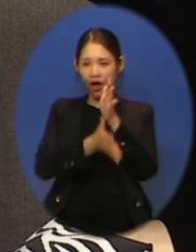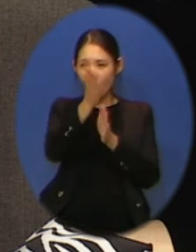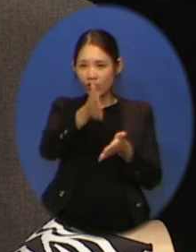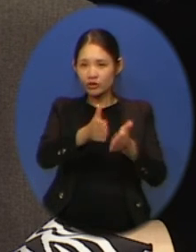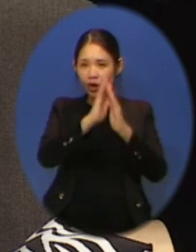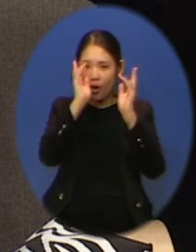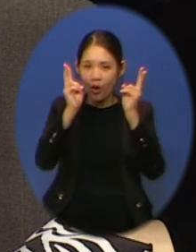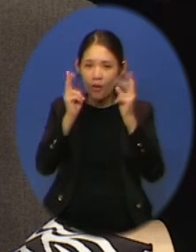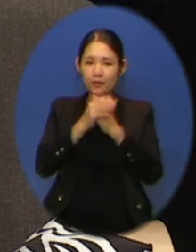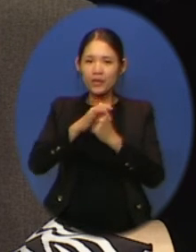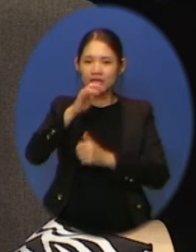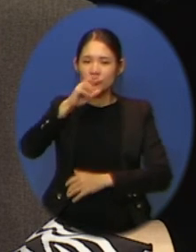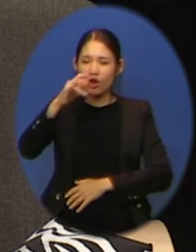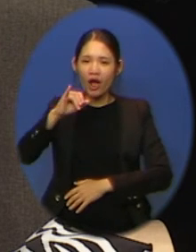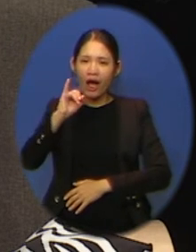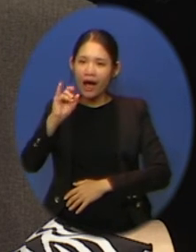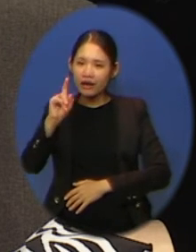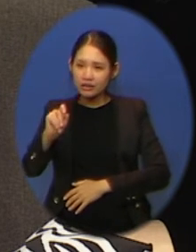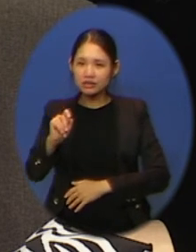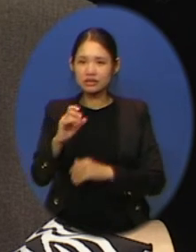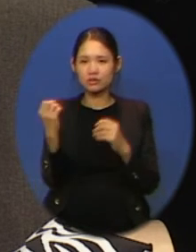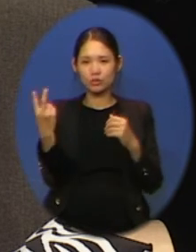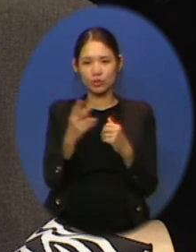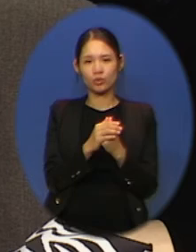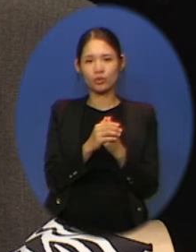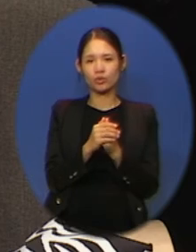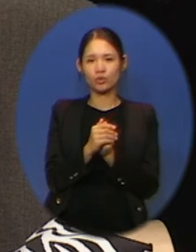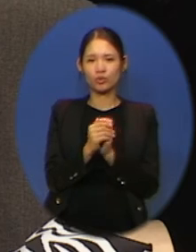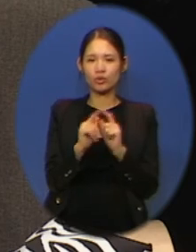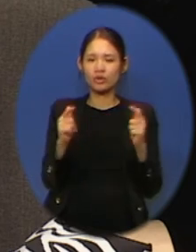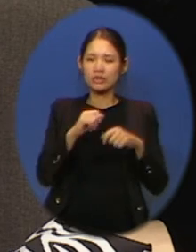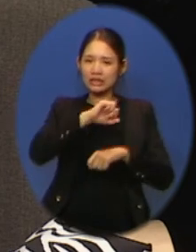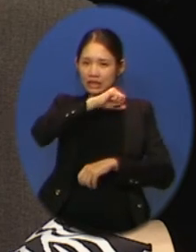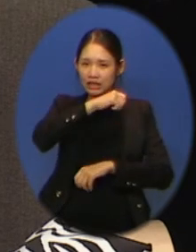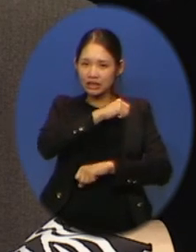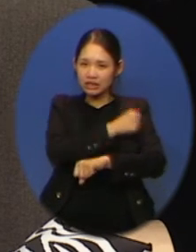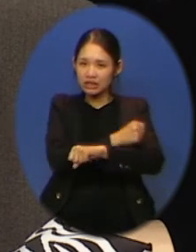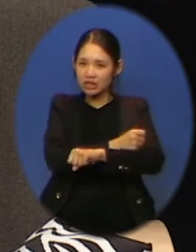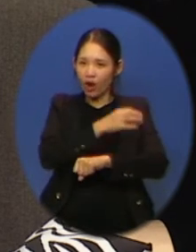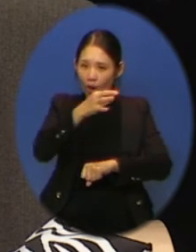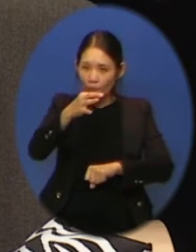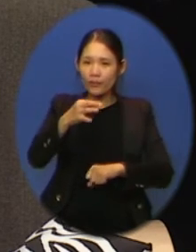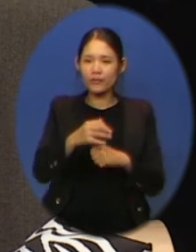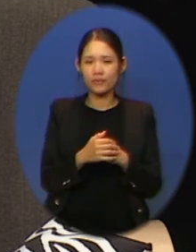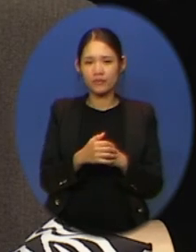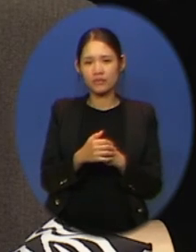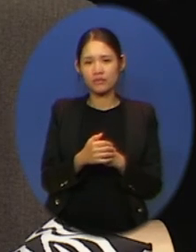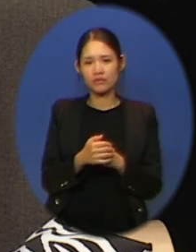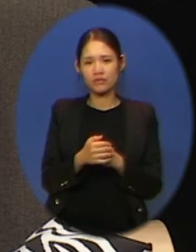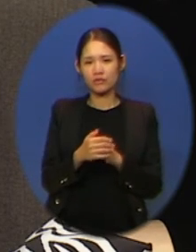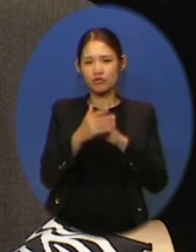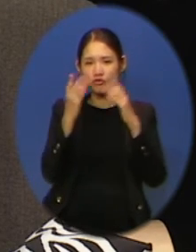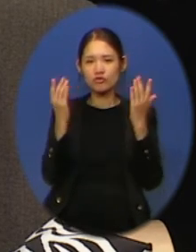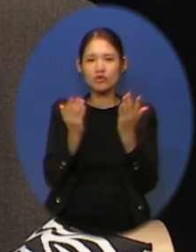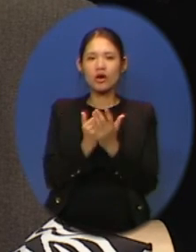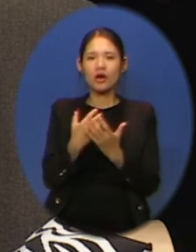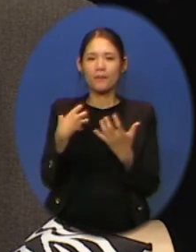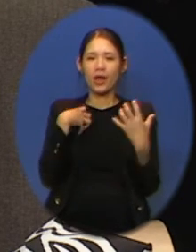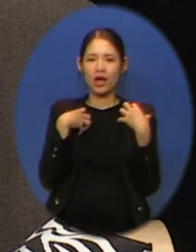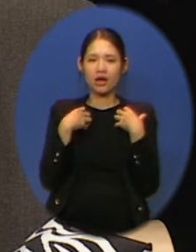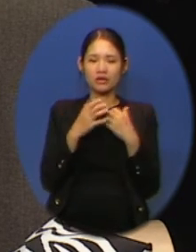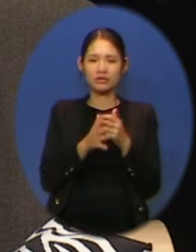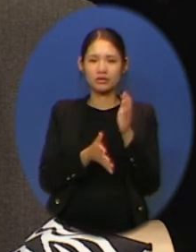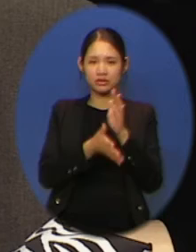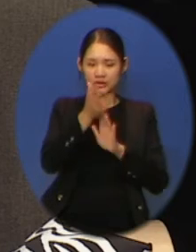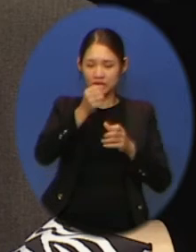설계에다가 IT는 말할 거 없고. 거기 또 인건비까지. 그럼 이거 우리가 가야 되니까. 그렇죠. 이거는 지금 짓고 관리하고